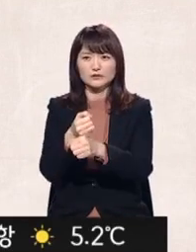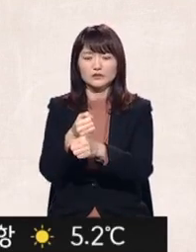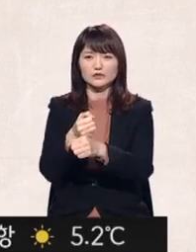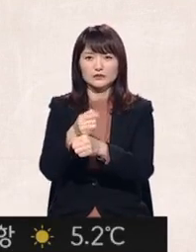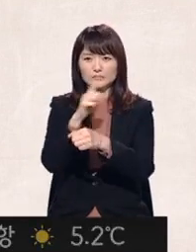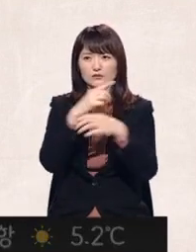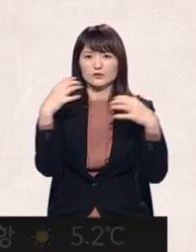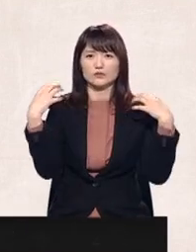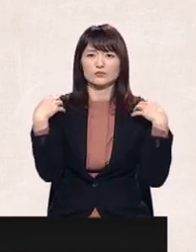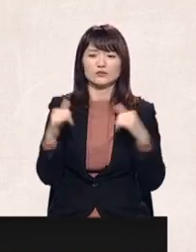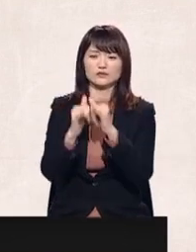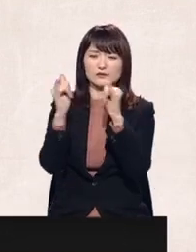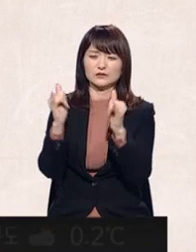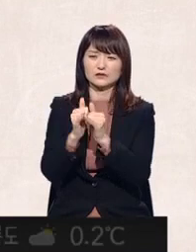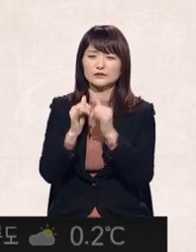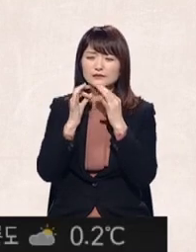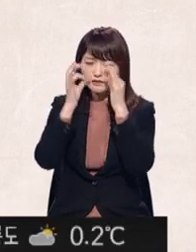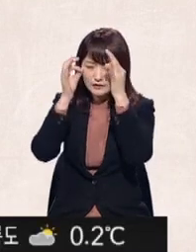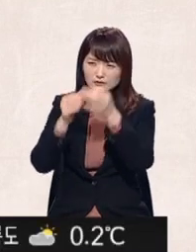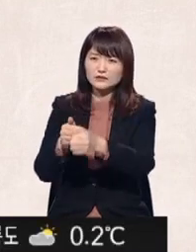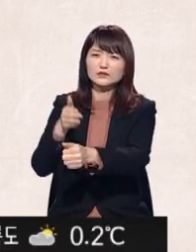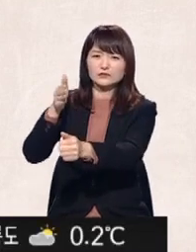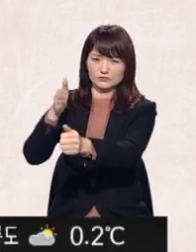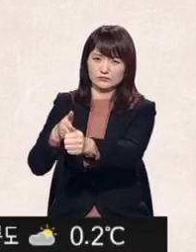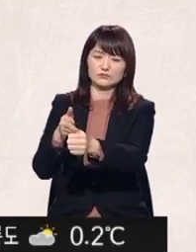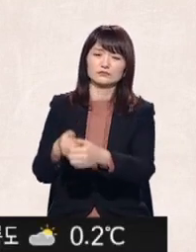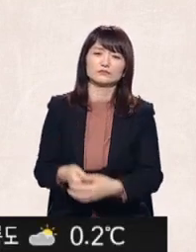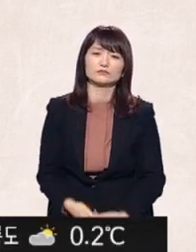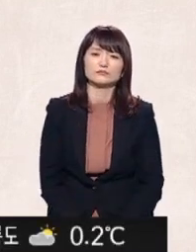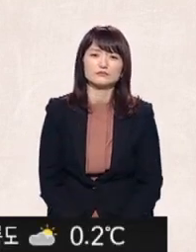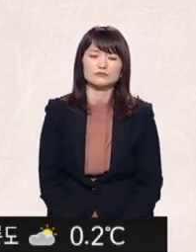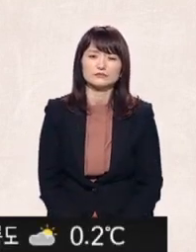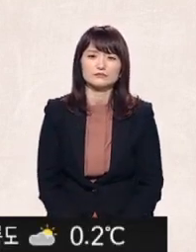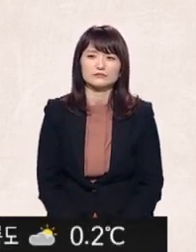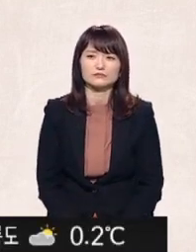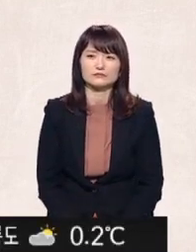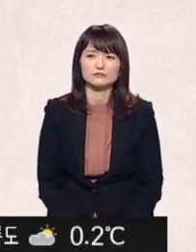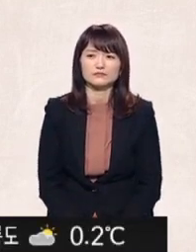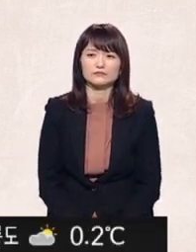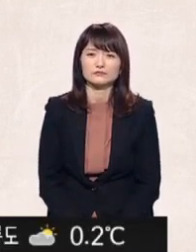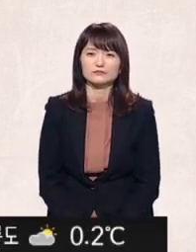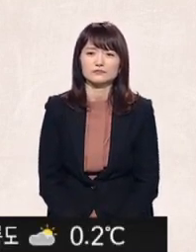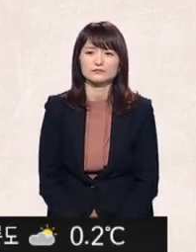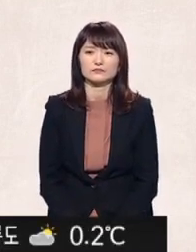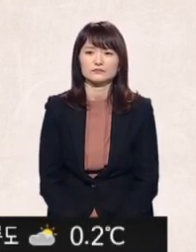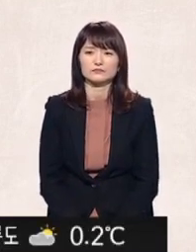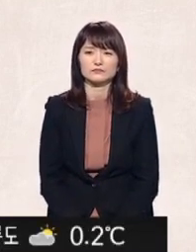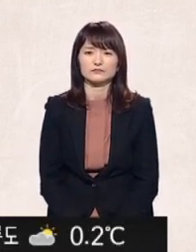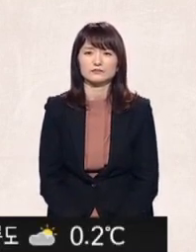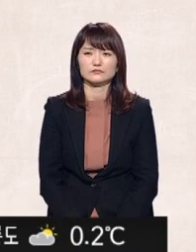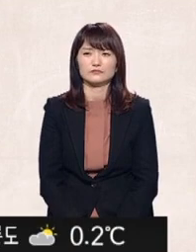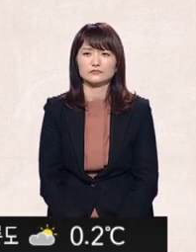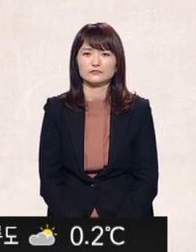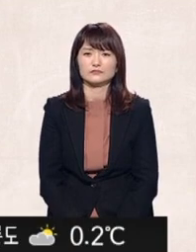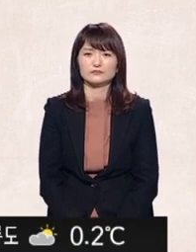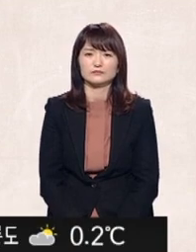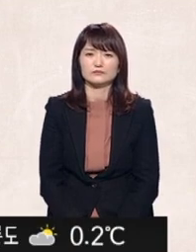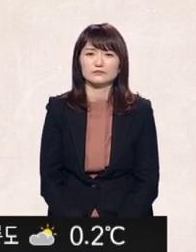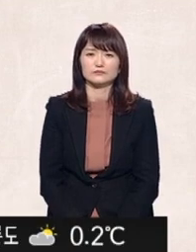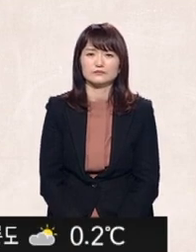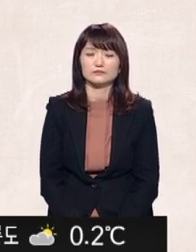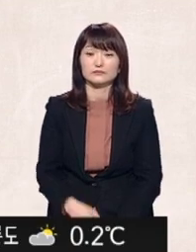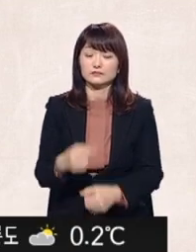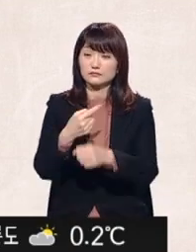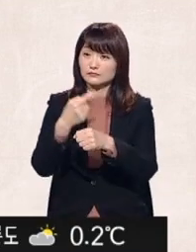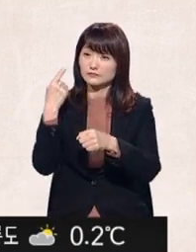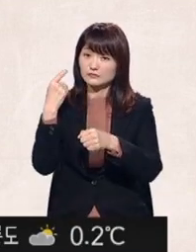이렇게 간곡히 부탁드려 본다 이렇게 적었습니다 지금 저희 시간이 얼마 없어서